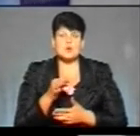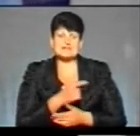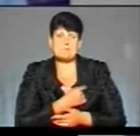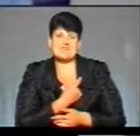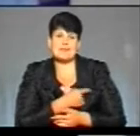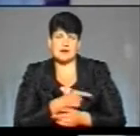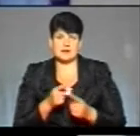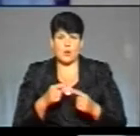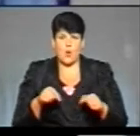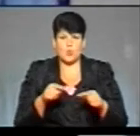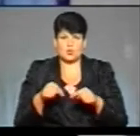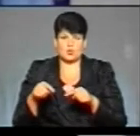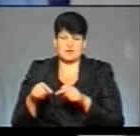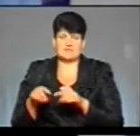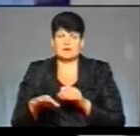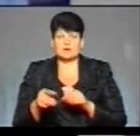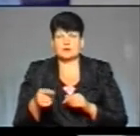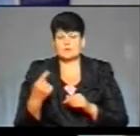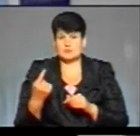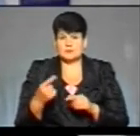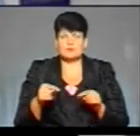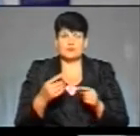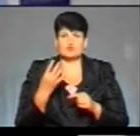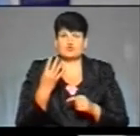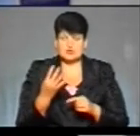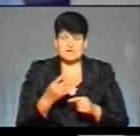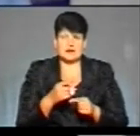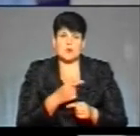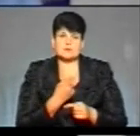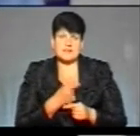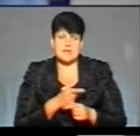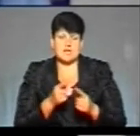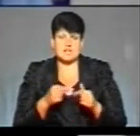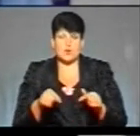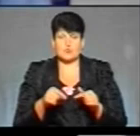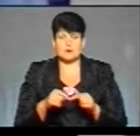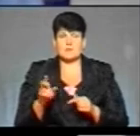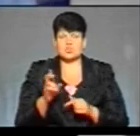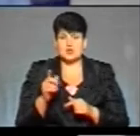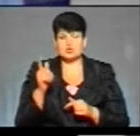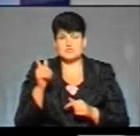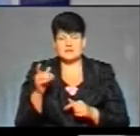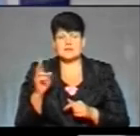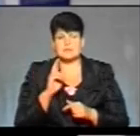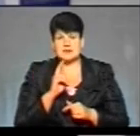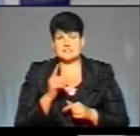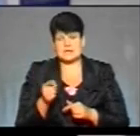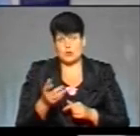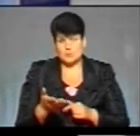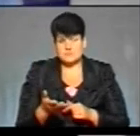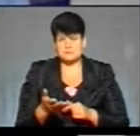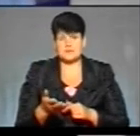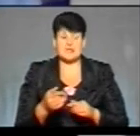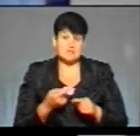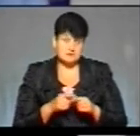округів. І, власне, на території Тернопільської області створено 4 госпітальних округи – Бережанський, Чортківський, Кременецький і Тернопільський. І